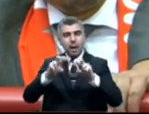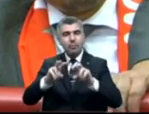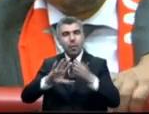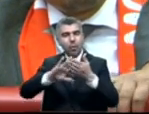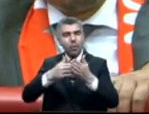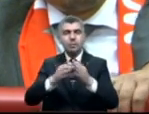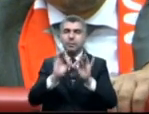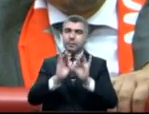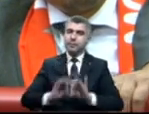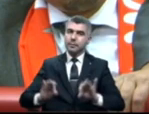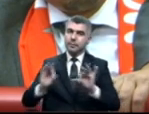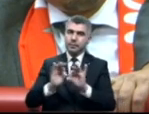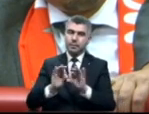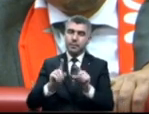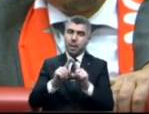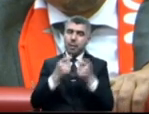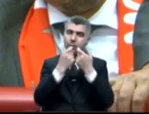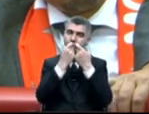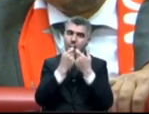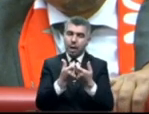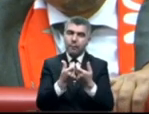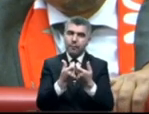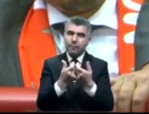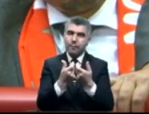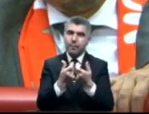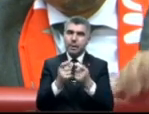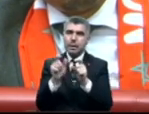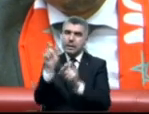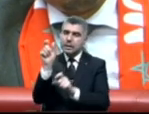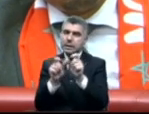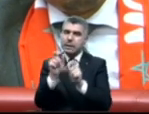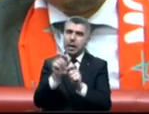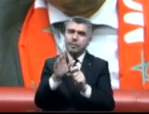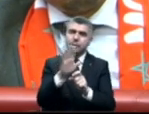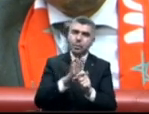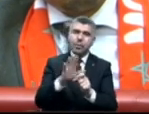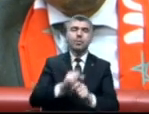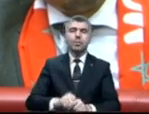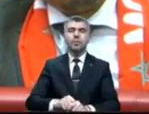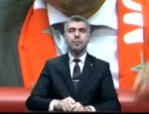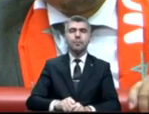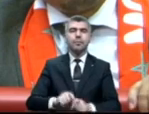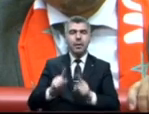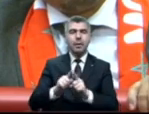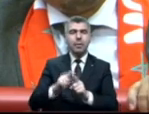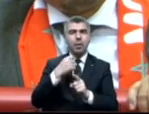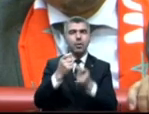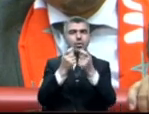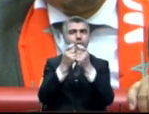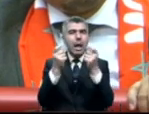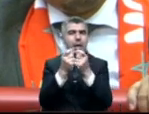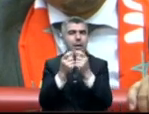ثانيا، كيبان لي وكيبان لواحد مجموعة ديال المتتبعين بأن أغلبية واحد نسبة كبيرة من المقاولات